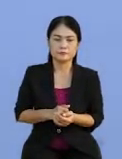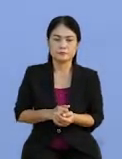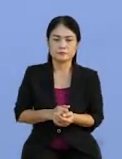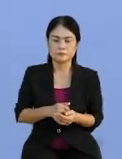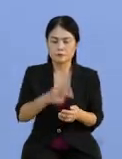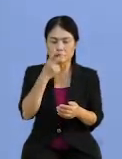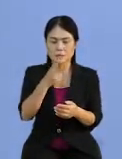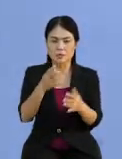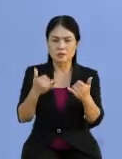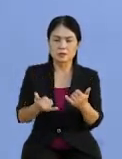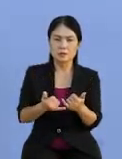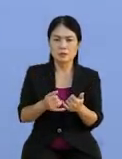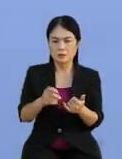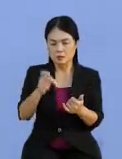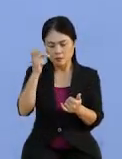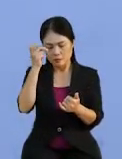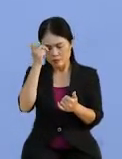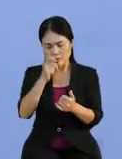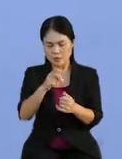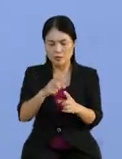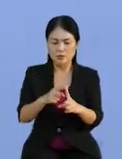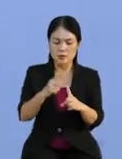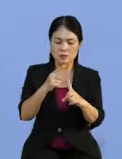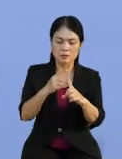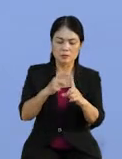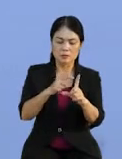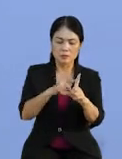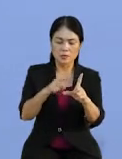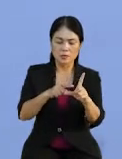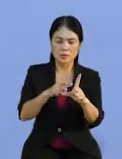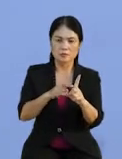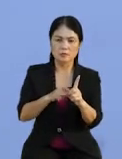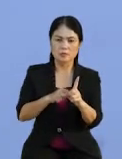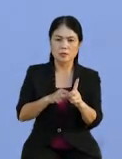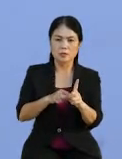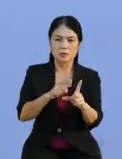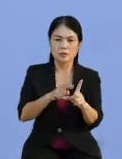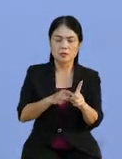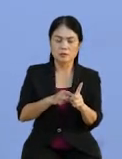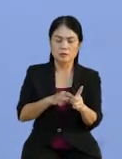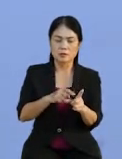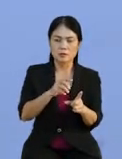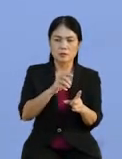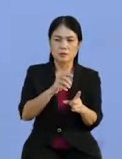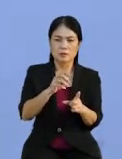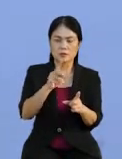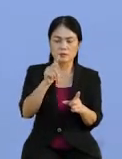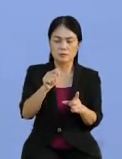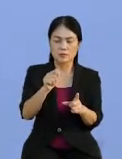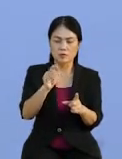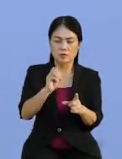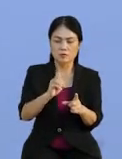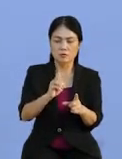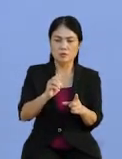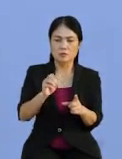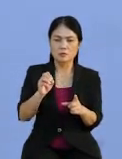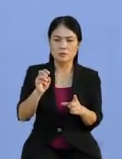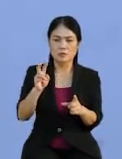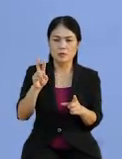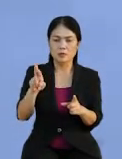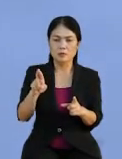chân mực khăn ông đi bà kết chì lơ mồm đằng ổ với cứ dương minh mồm nè nè mồm bàn mồm em ố